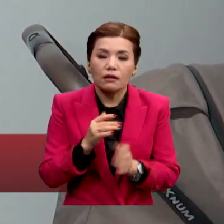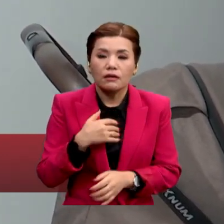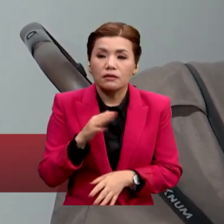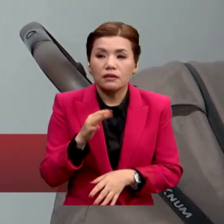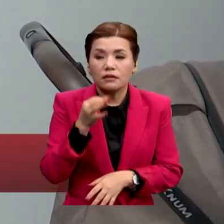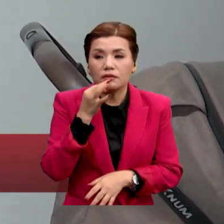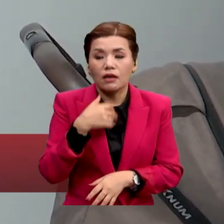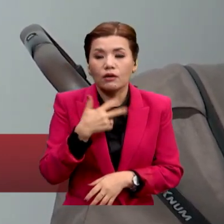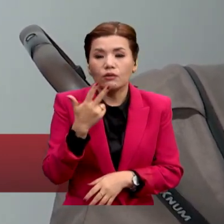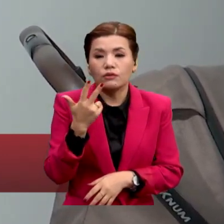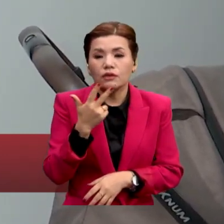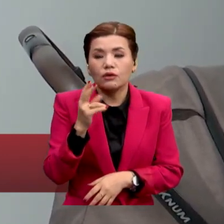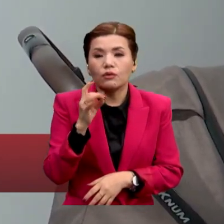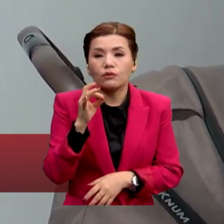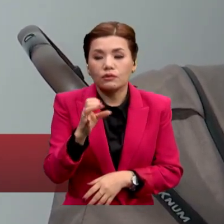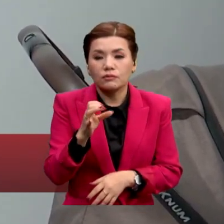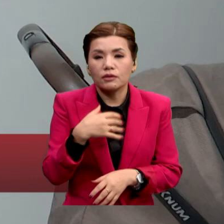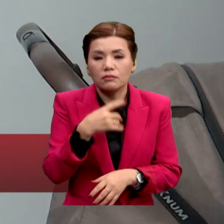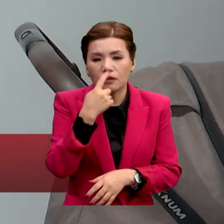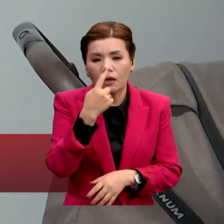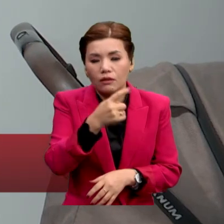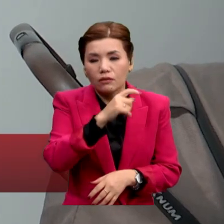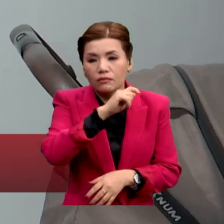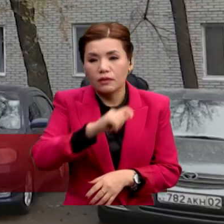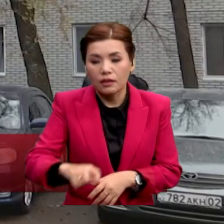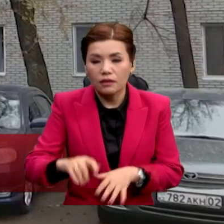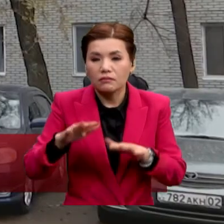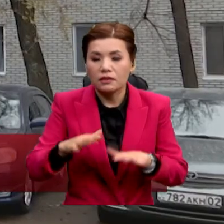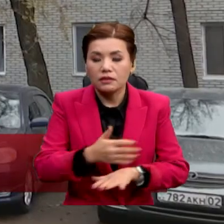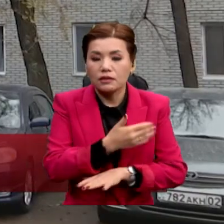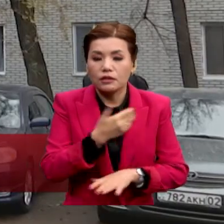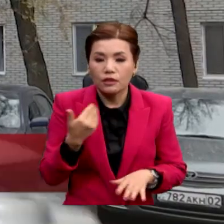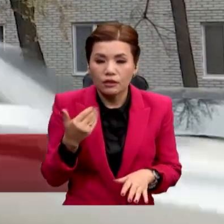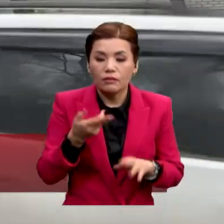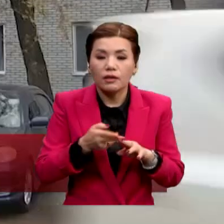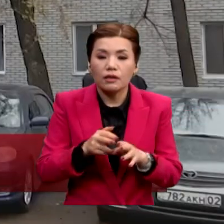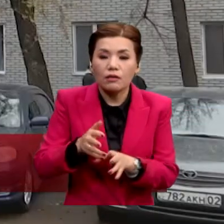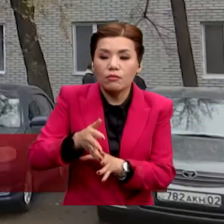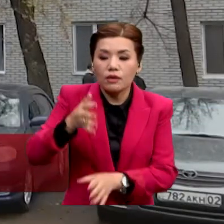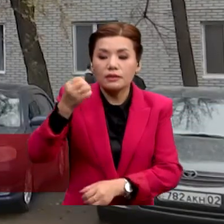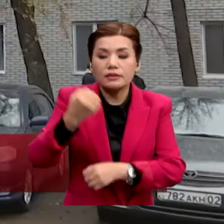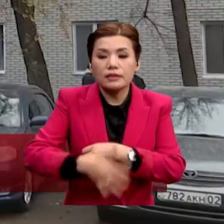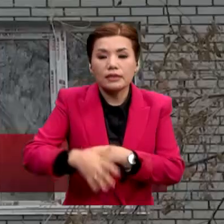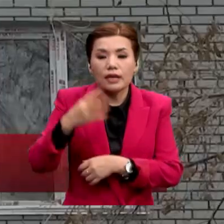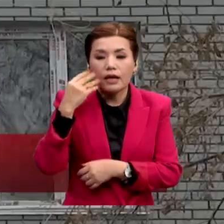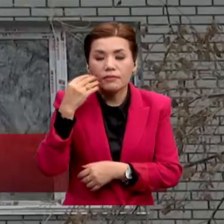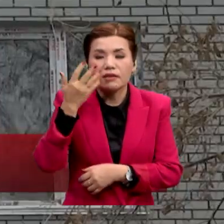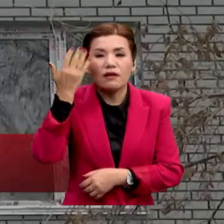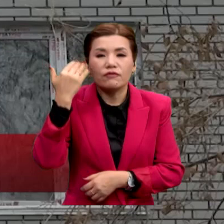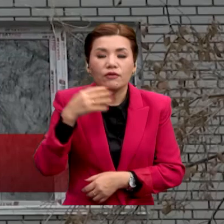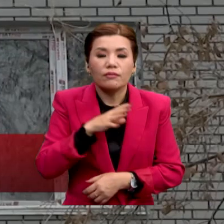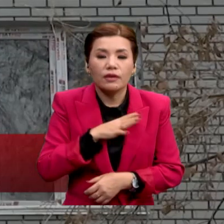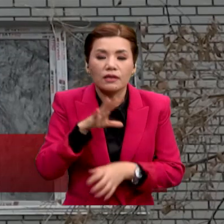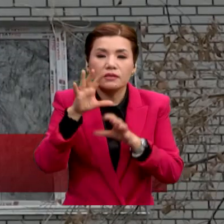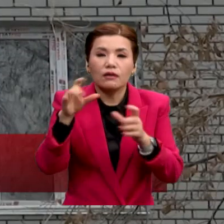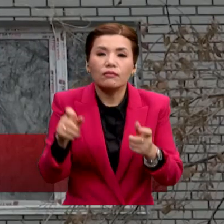өзі. Еще алыстан келмей есім бермей. Орын жоқ. Это здание находится в самом центре Алматы. Когда-то в нем